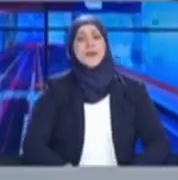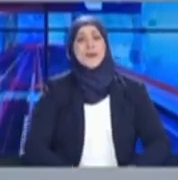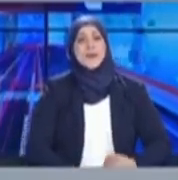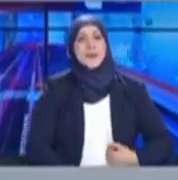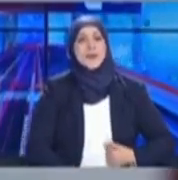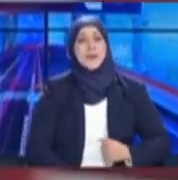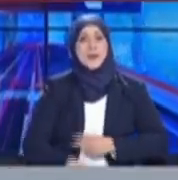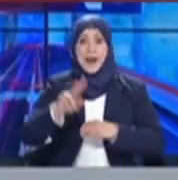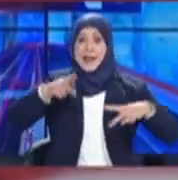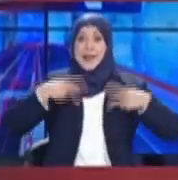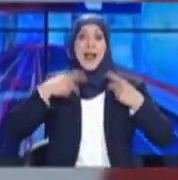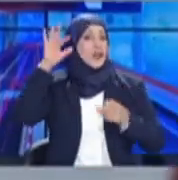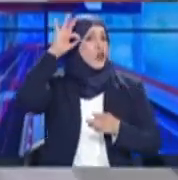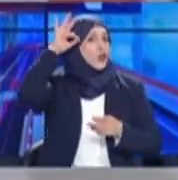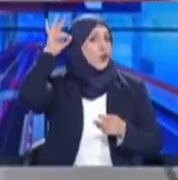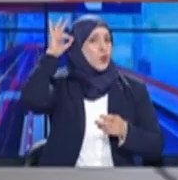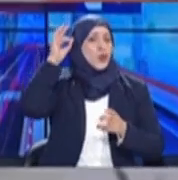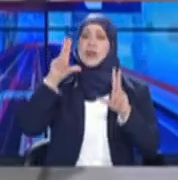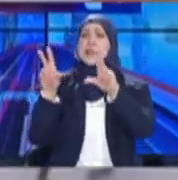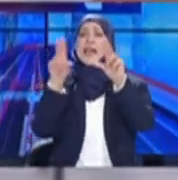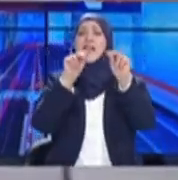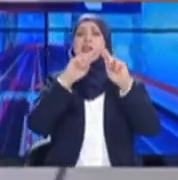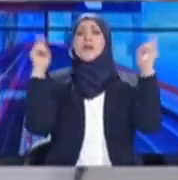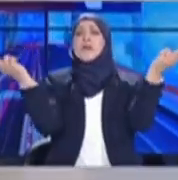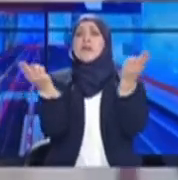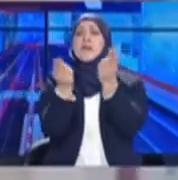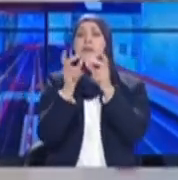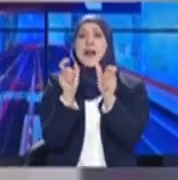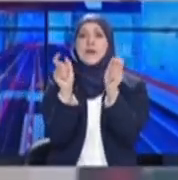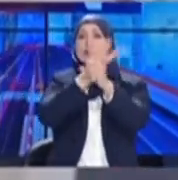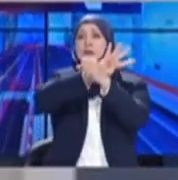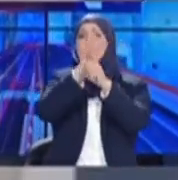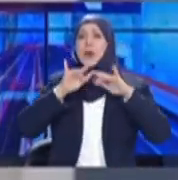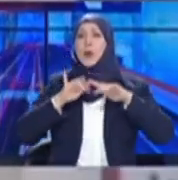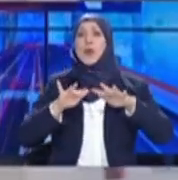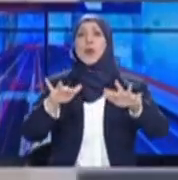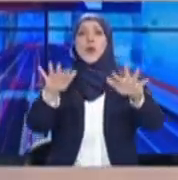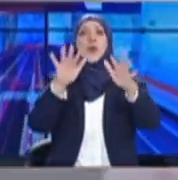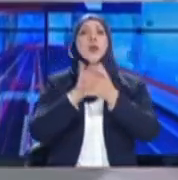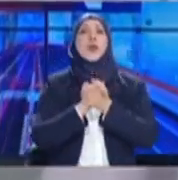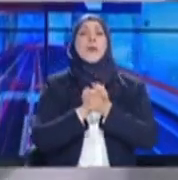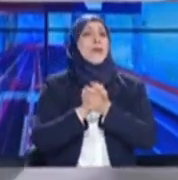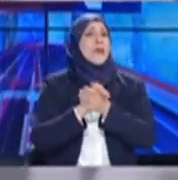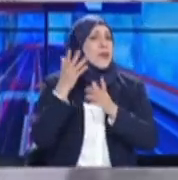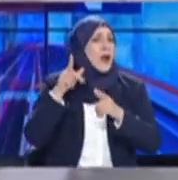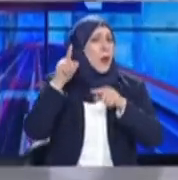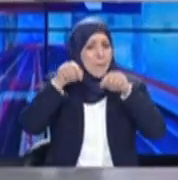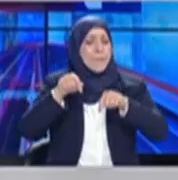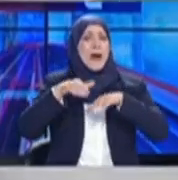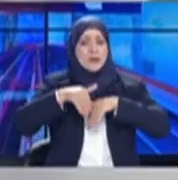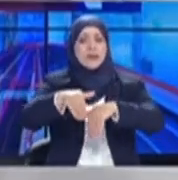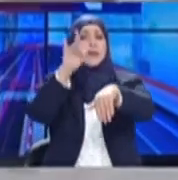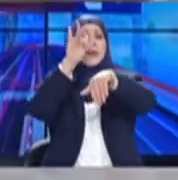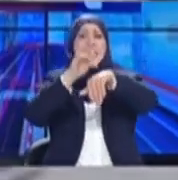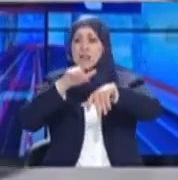تعيش تونس كبقيه دول العالم على وقع تفشي فيروس كورونا المستجد وتبقى من انتشار العدوى بين